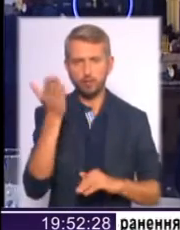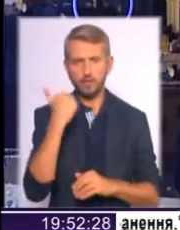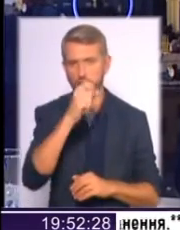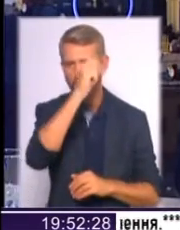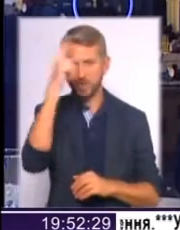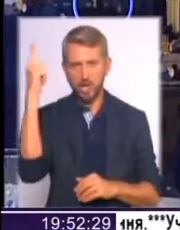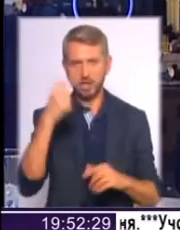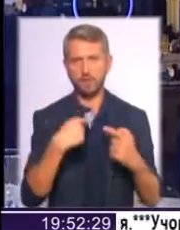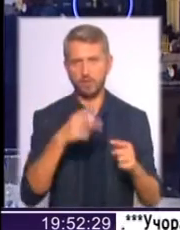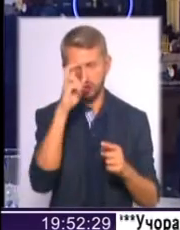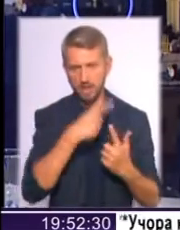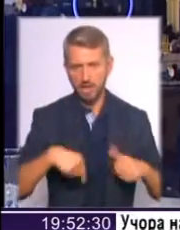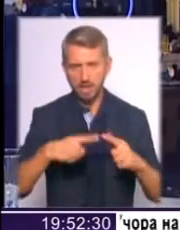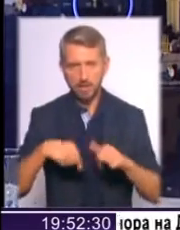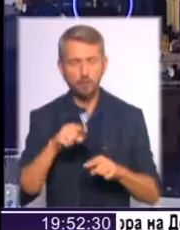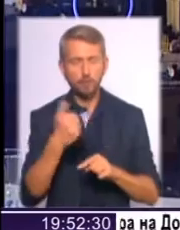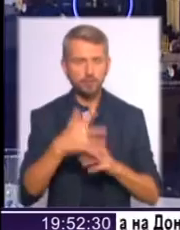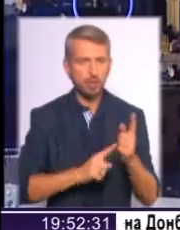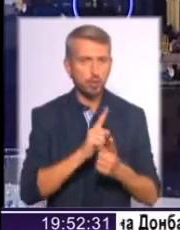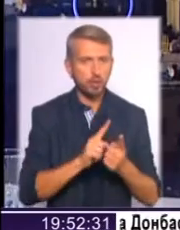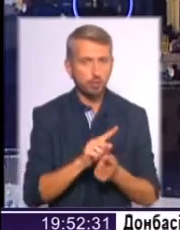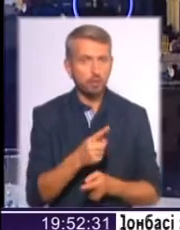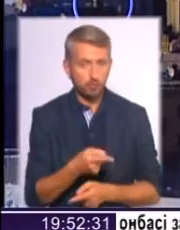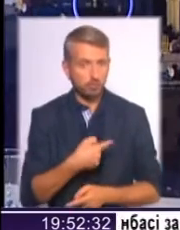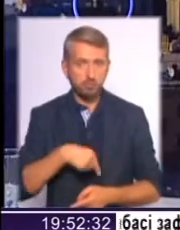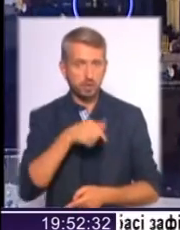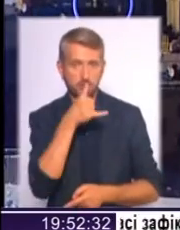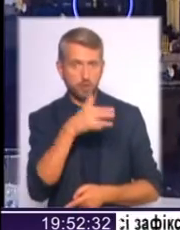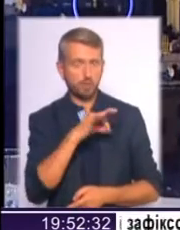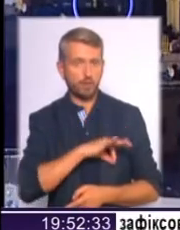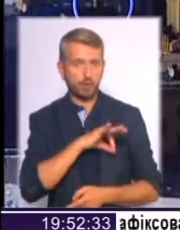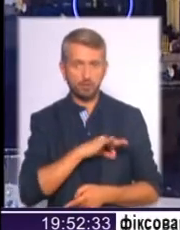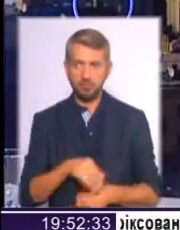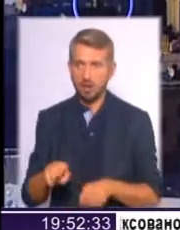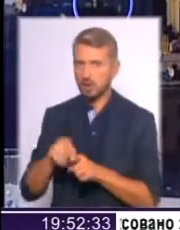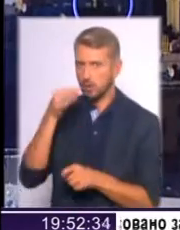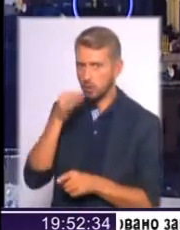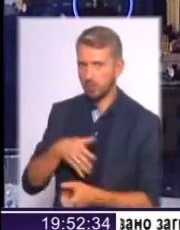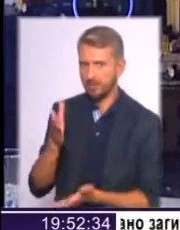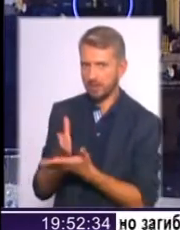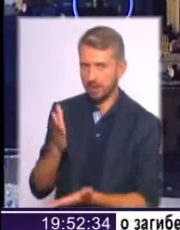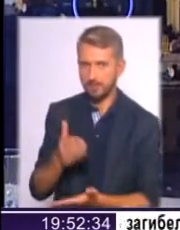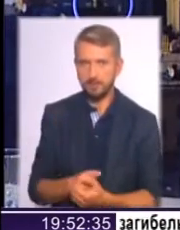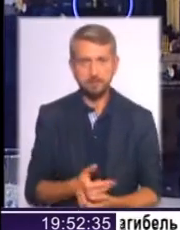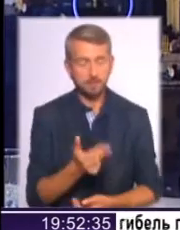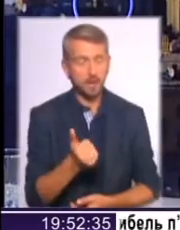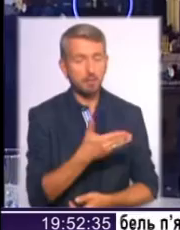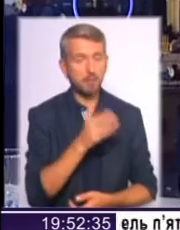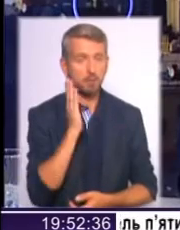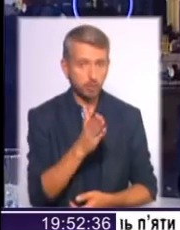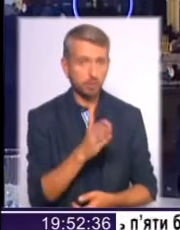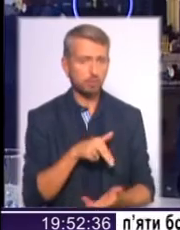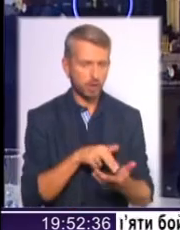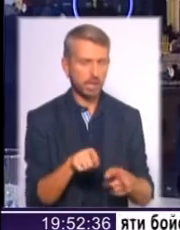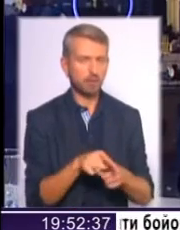в інших країнах. Вони вже модернізовані. Чому б нам не використати ці тим більше такий досвід варіанти. Є, правда? Звичайно. Ми от будемо йти таким